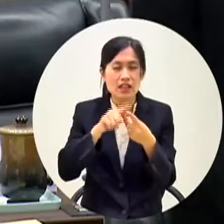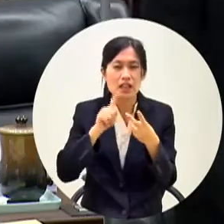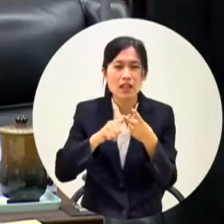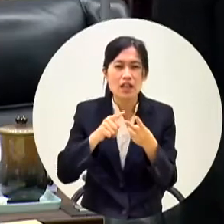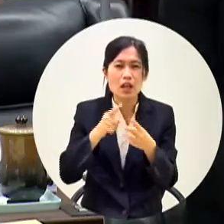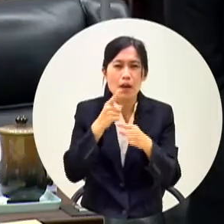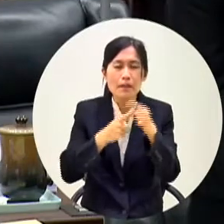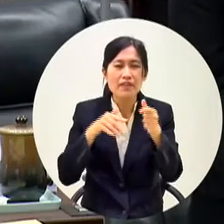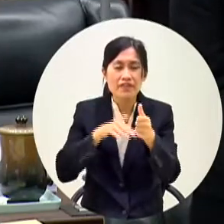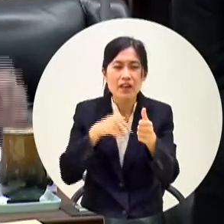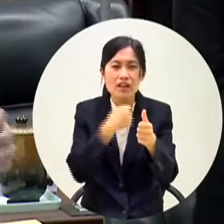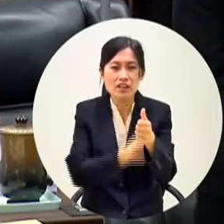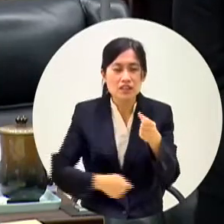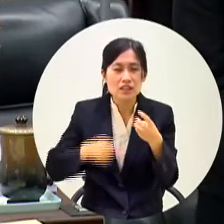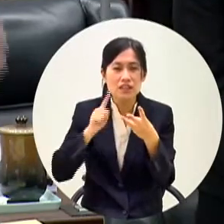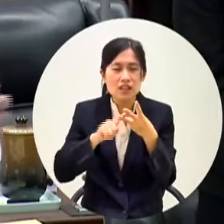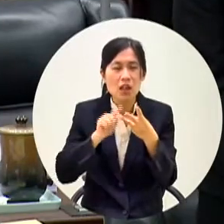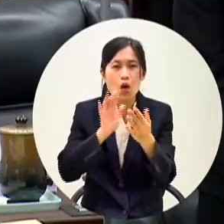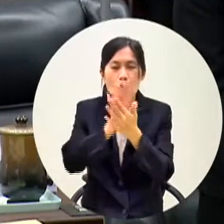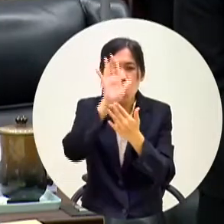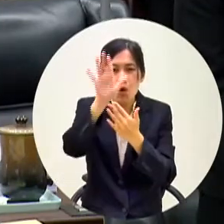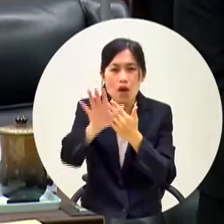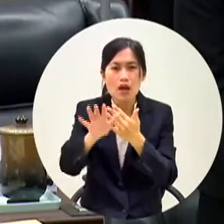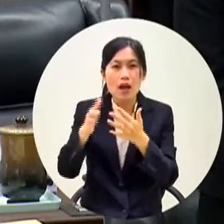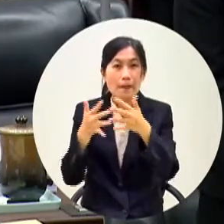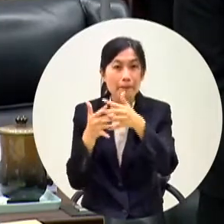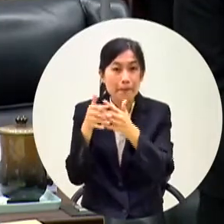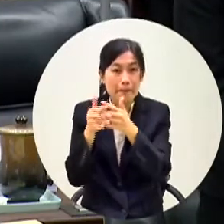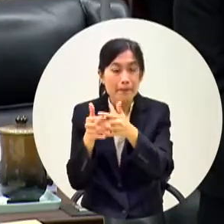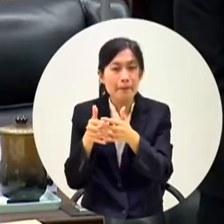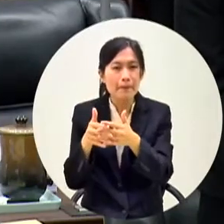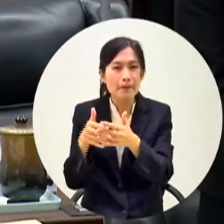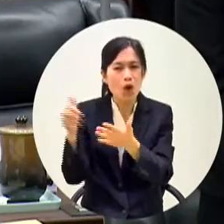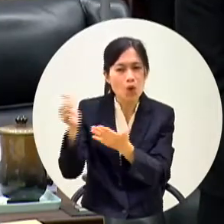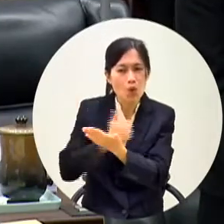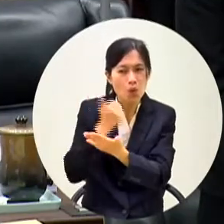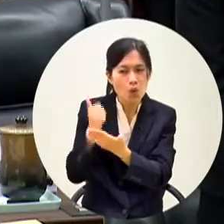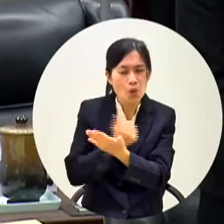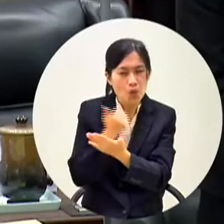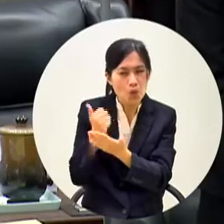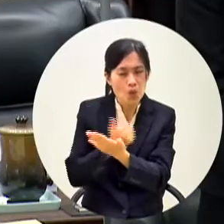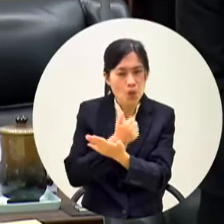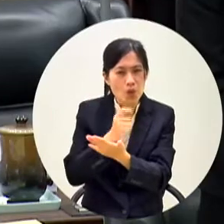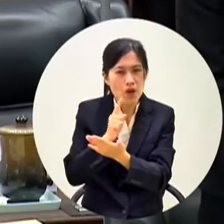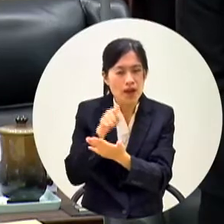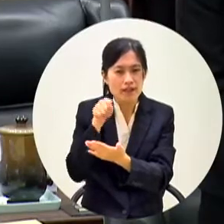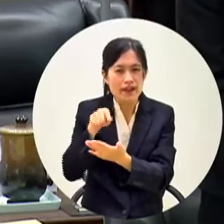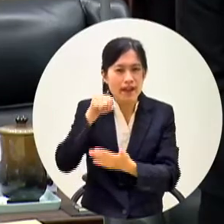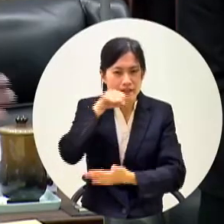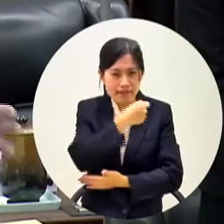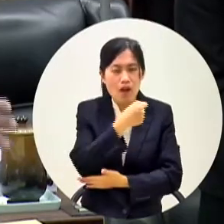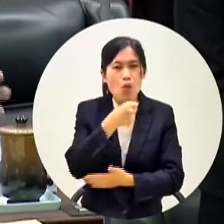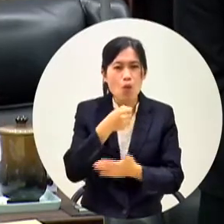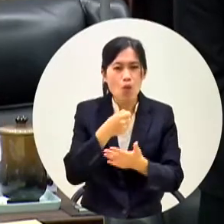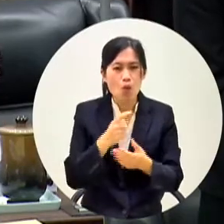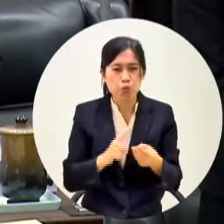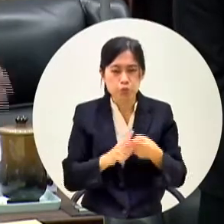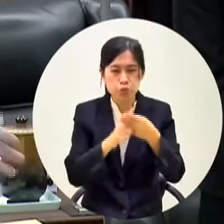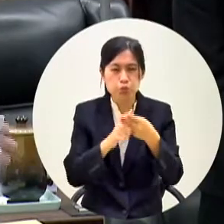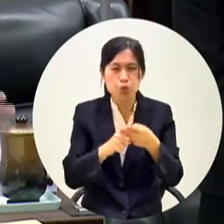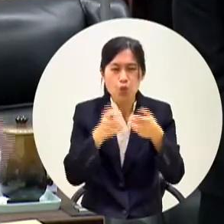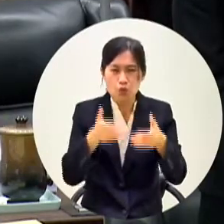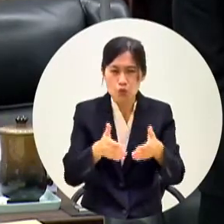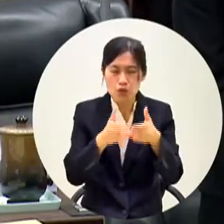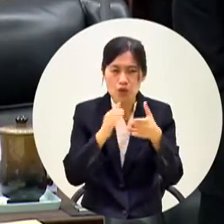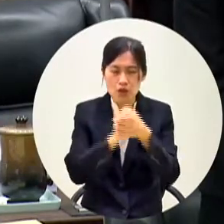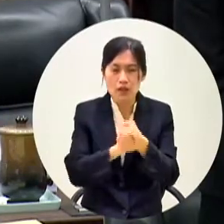制程合作，甚至在未来整个美国供应链里面，台湾就是一个重要的伙伴。不论他过去我们川普